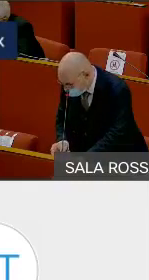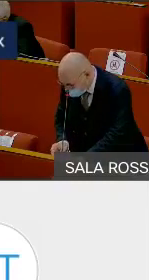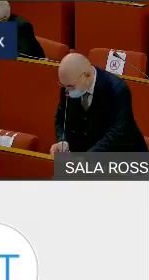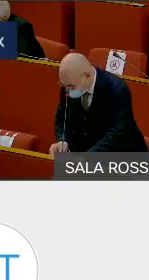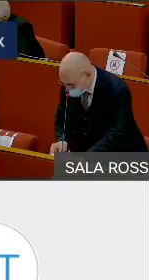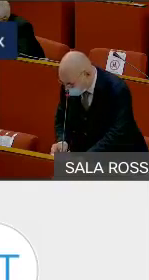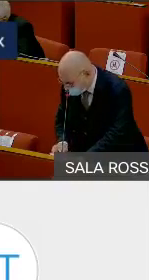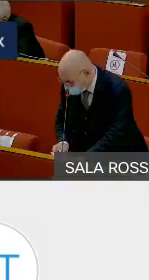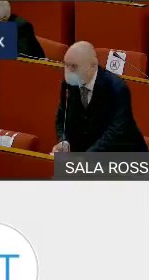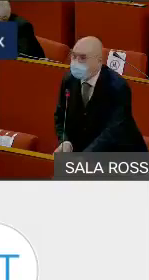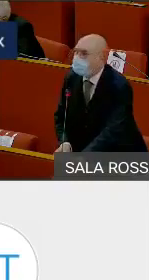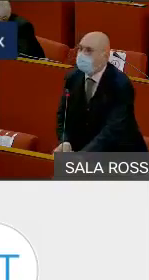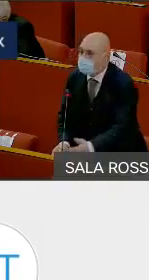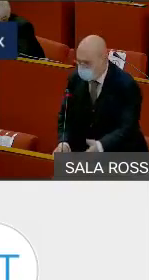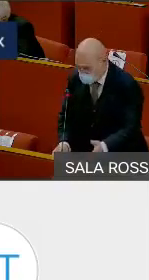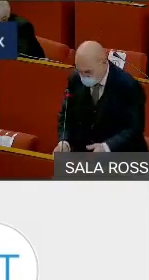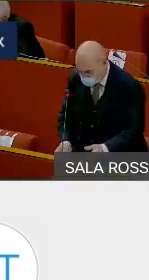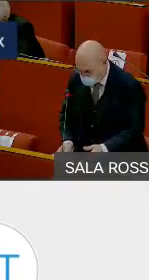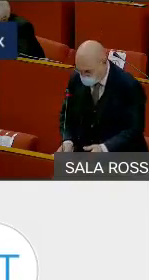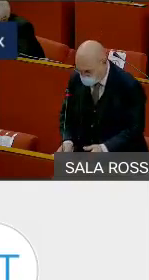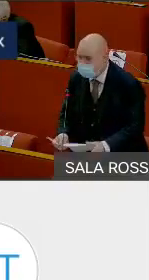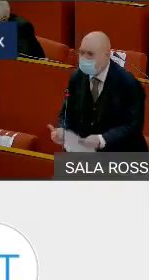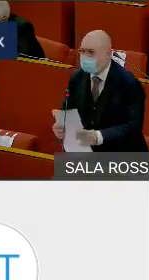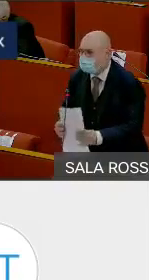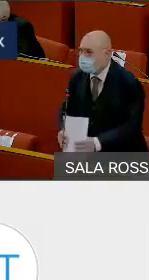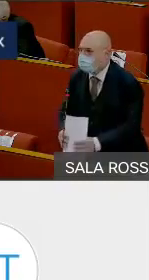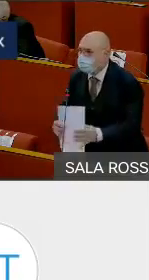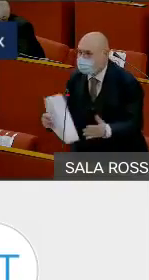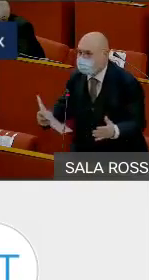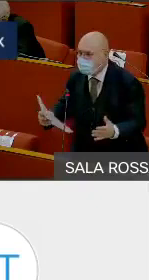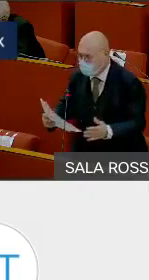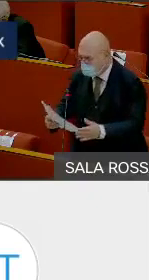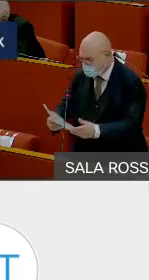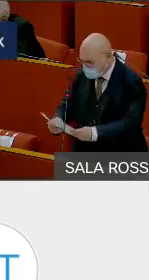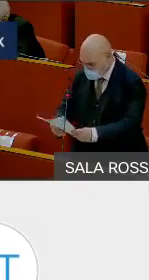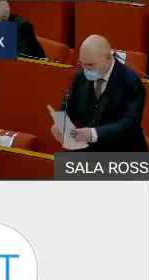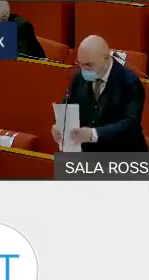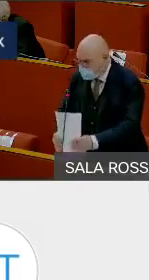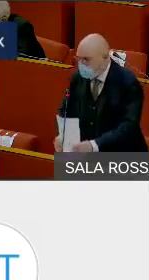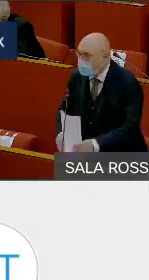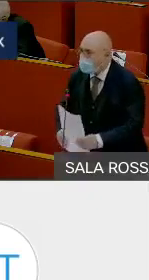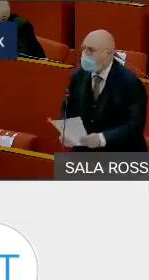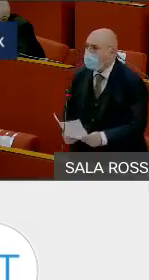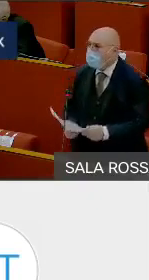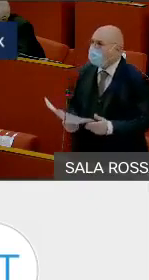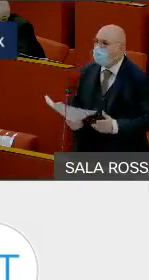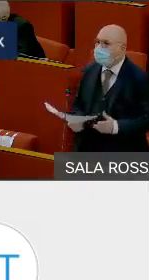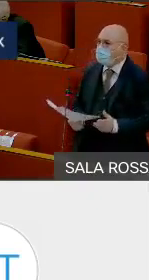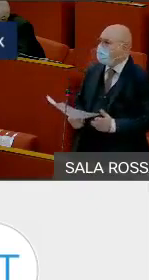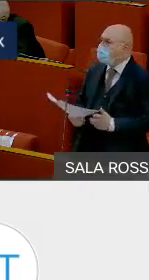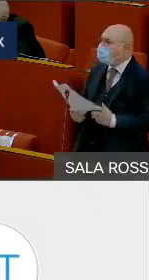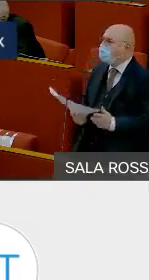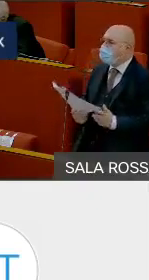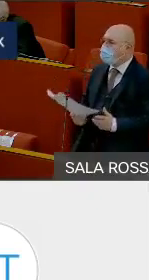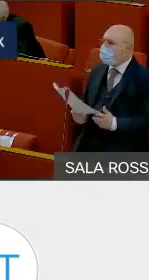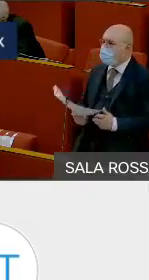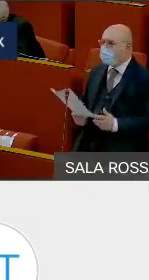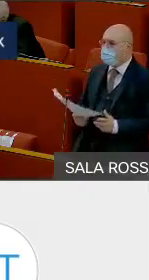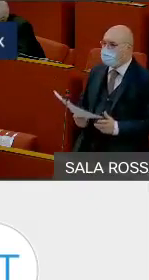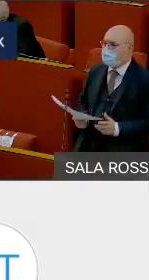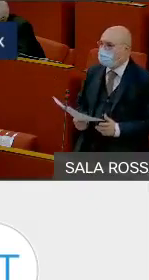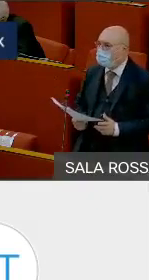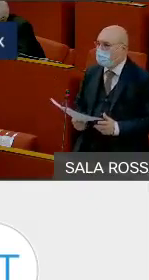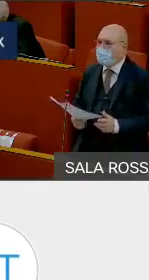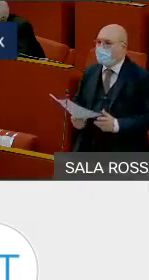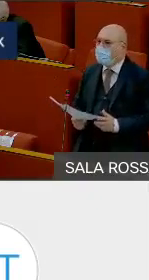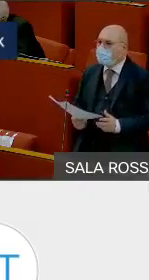20 21 e 22 c'erano cassati ma se ne stavano anche quelli è in realtà il comportamento che c'è